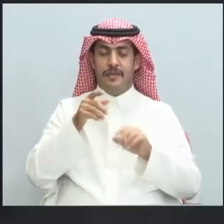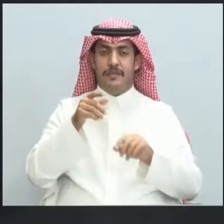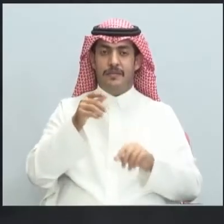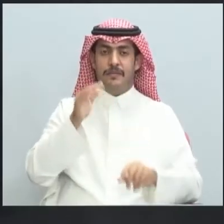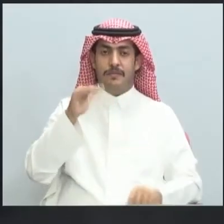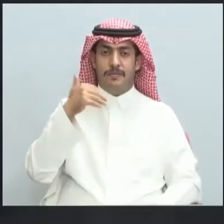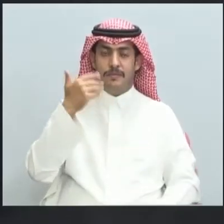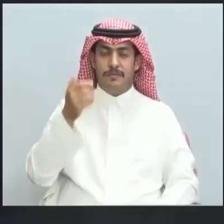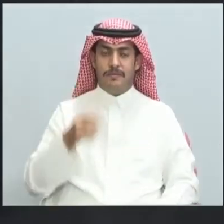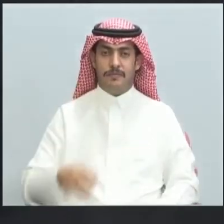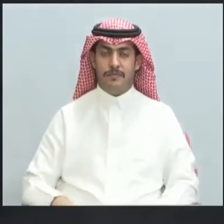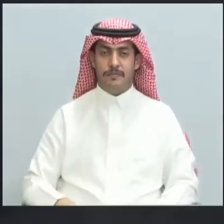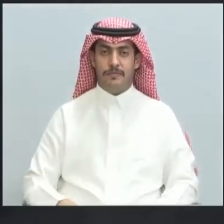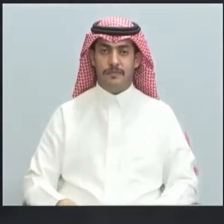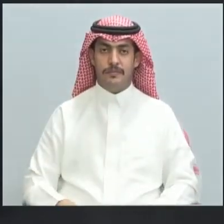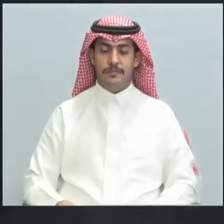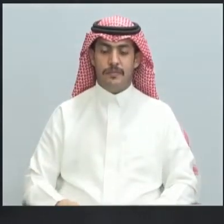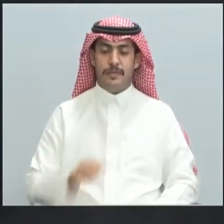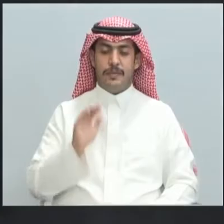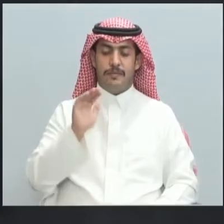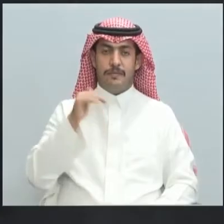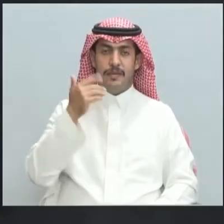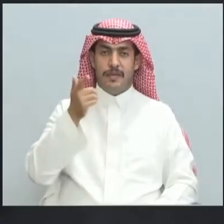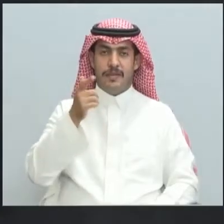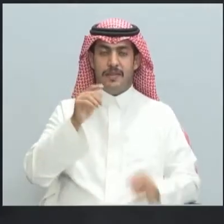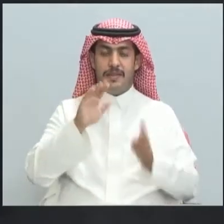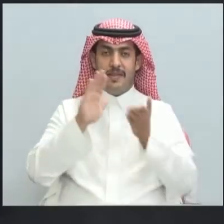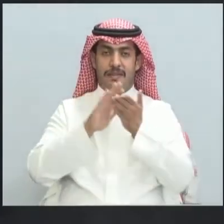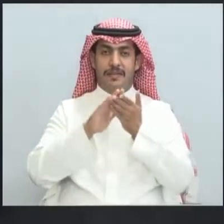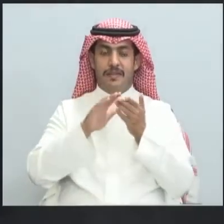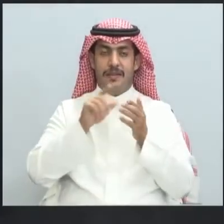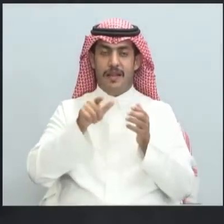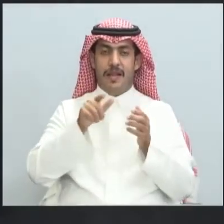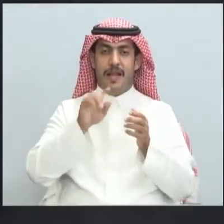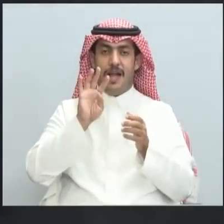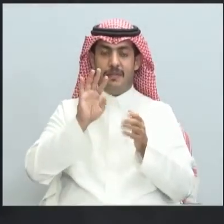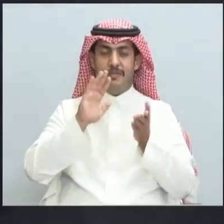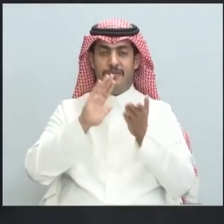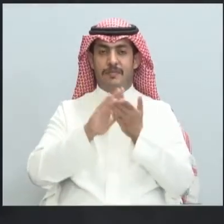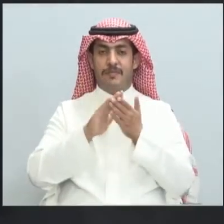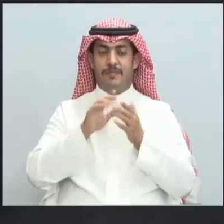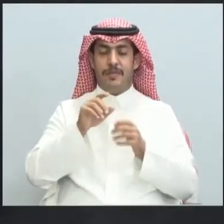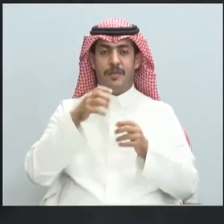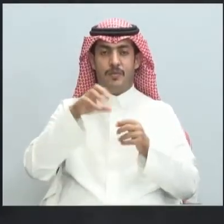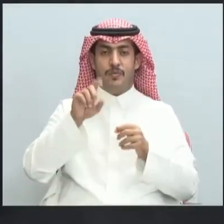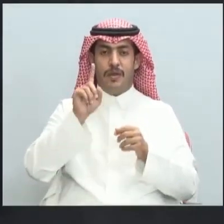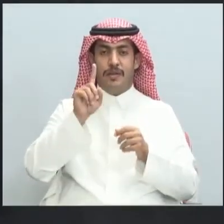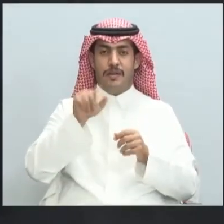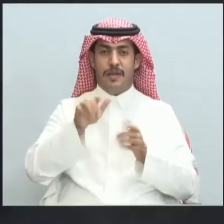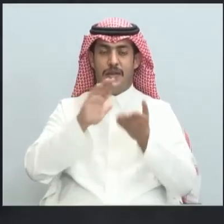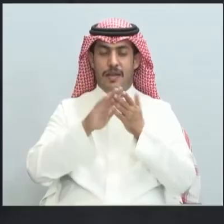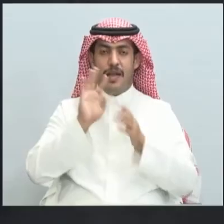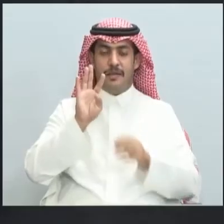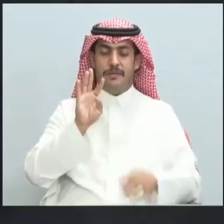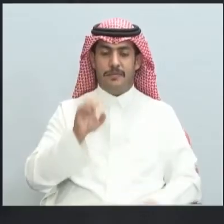بعد ذلك نقول فيل جزء واحد من هذه الاربعه فقط جزء واحد من هذه